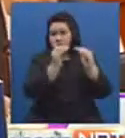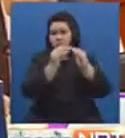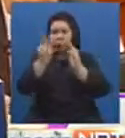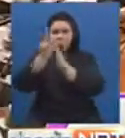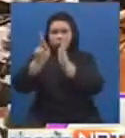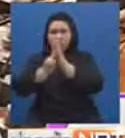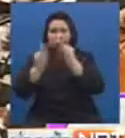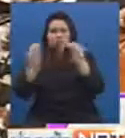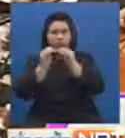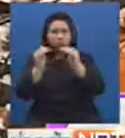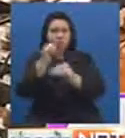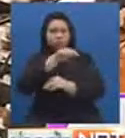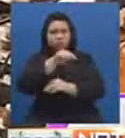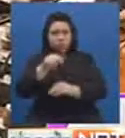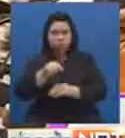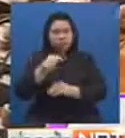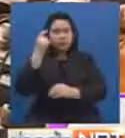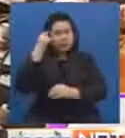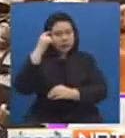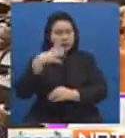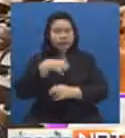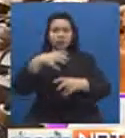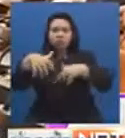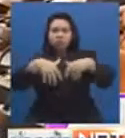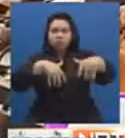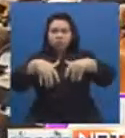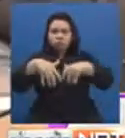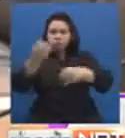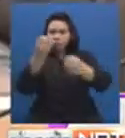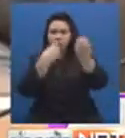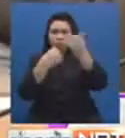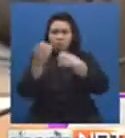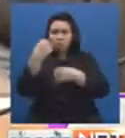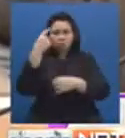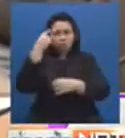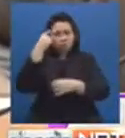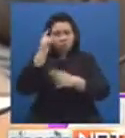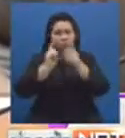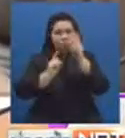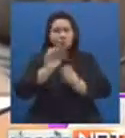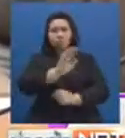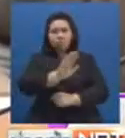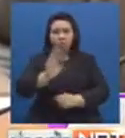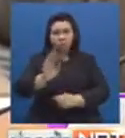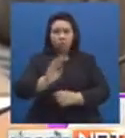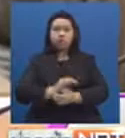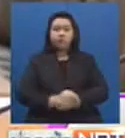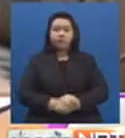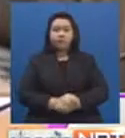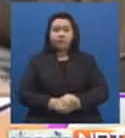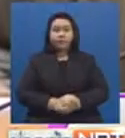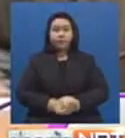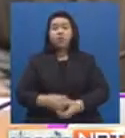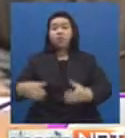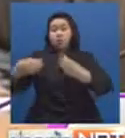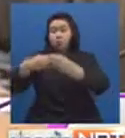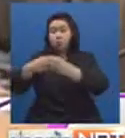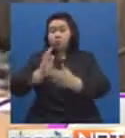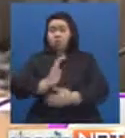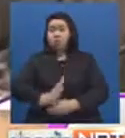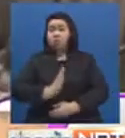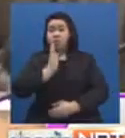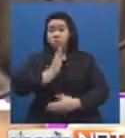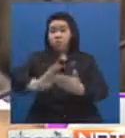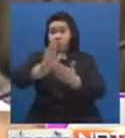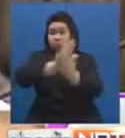พร้อมเสนอให้ทำประชาพิจารณ์เพื่อรับฟังความเห็นของประชาชนด้วยส่วนพระภูมิใจไทยเสนอแนวคิดไม่